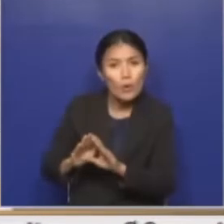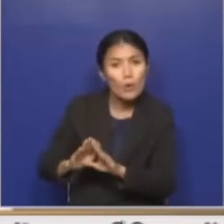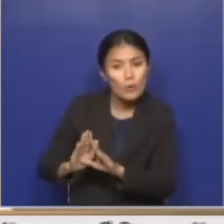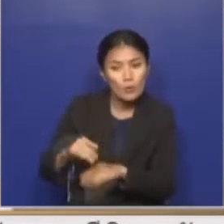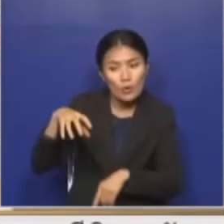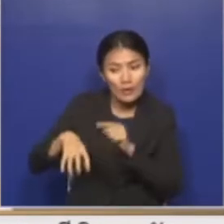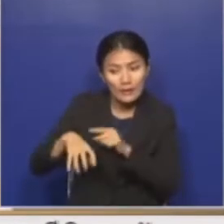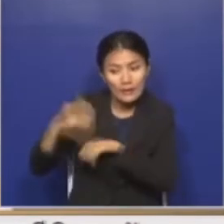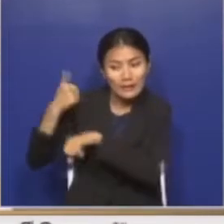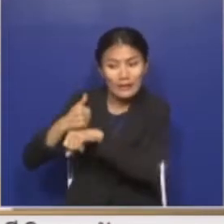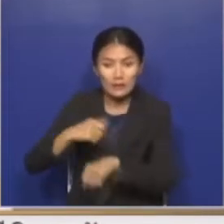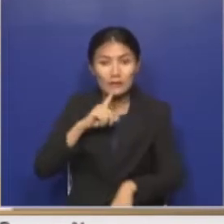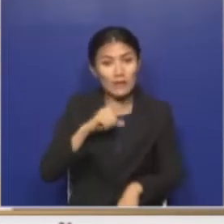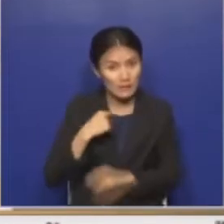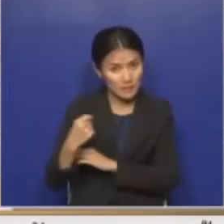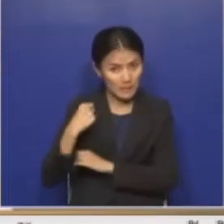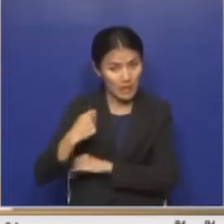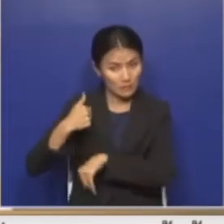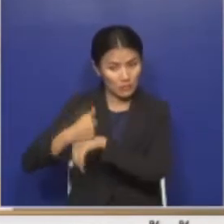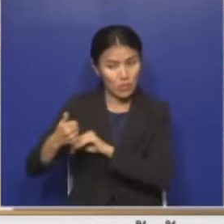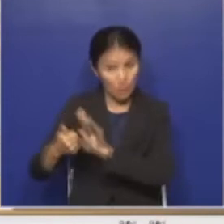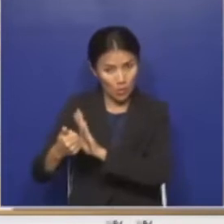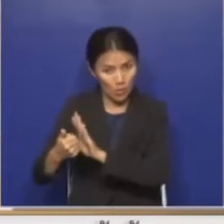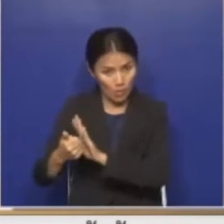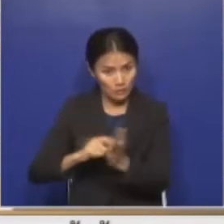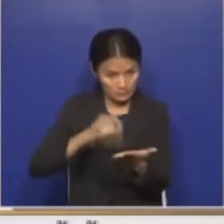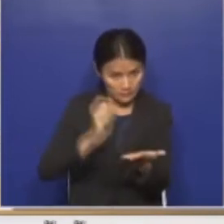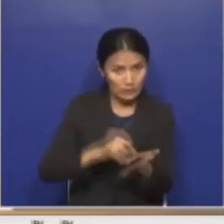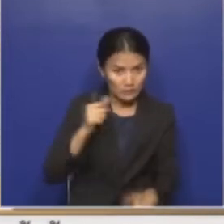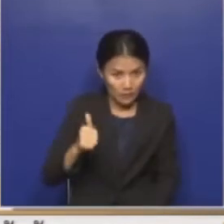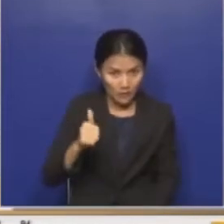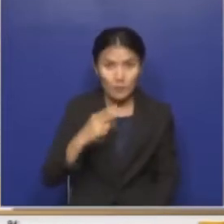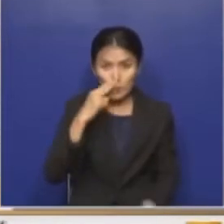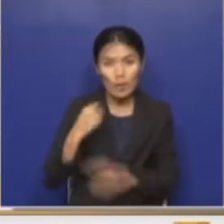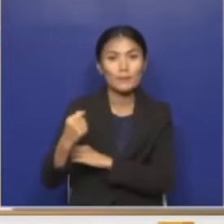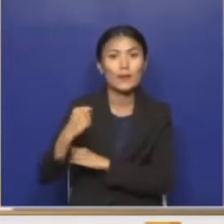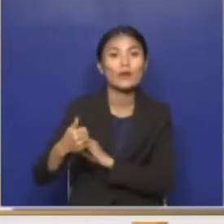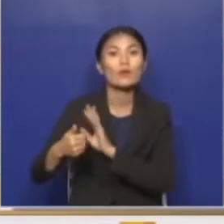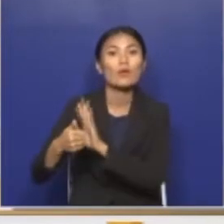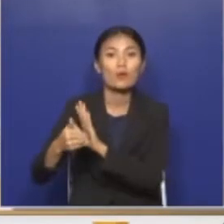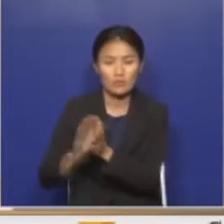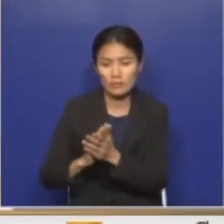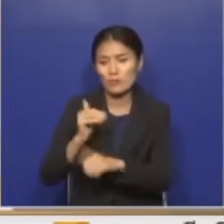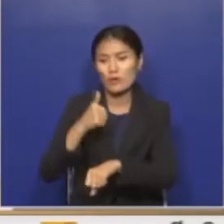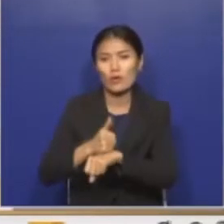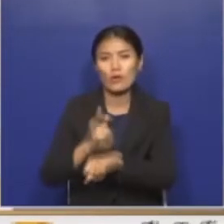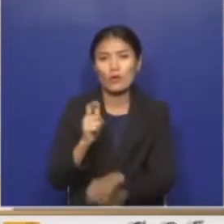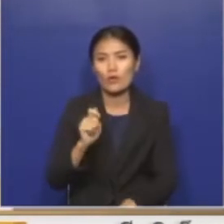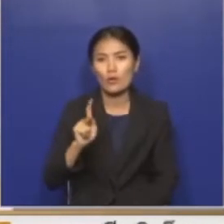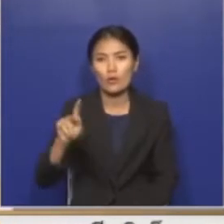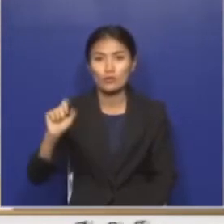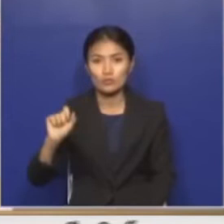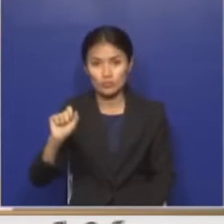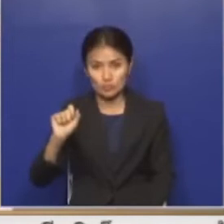เซ็นสัญญาผูกพันกันแสนล้านนะครับไปดูอำนาจของท่านผู้อำนวยการคลังสินค้าเนี่ยพ.ศ.เนี่ยนะครับมีอำนาจ